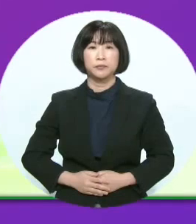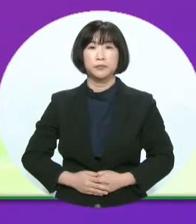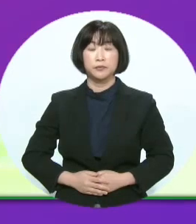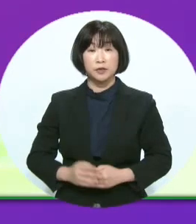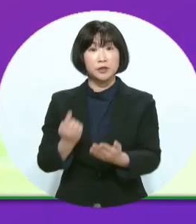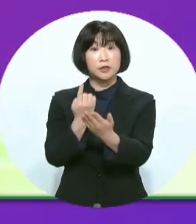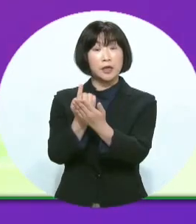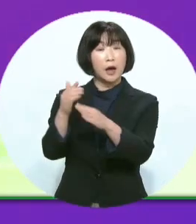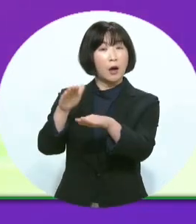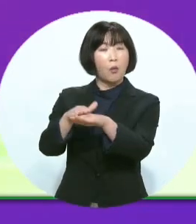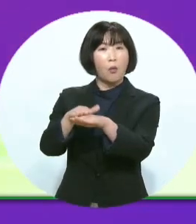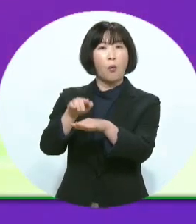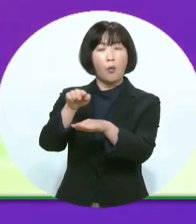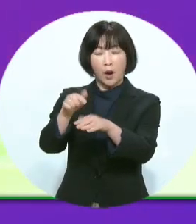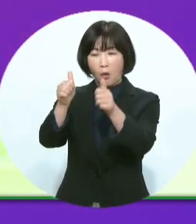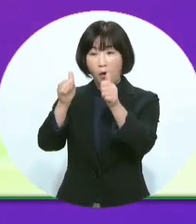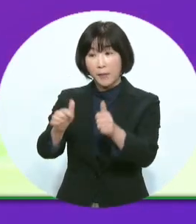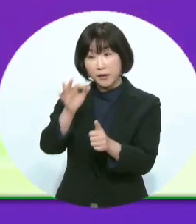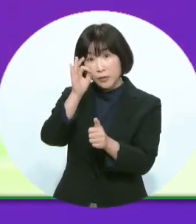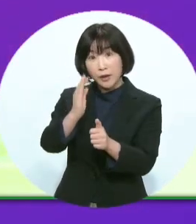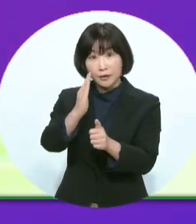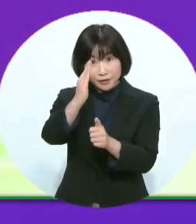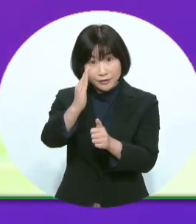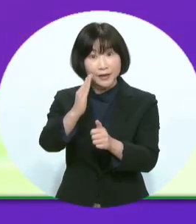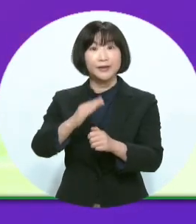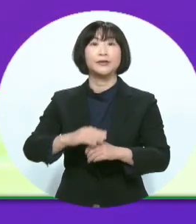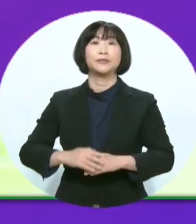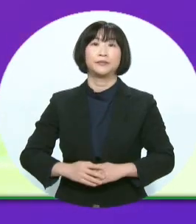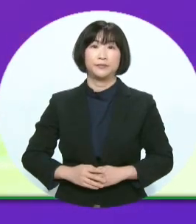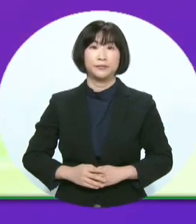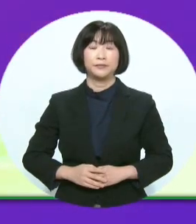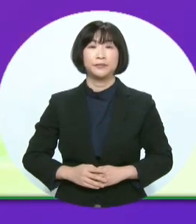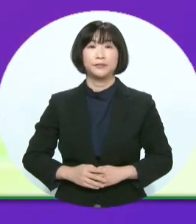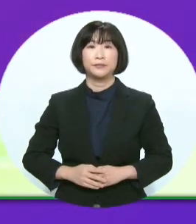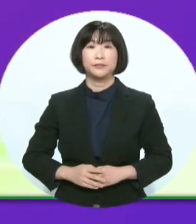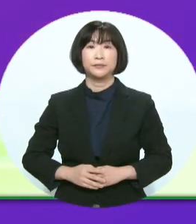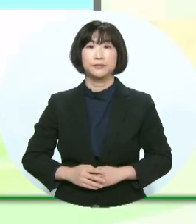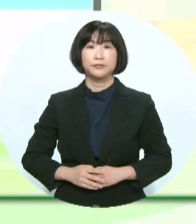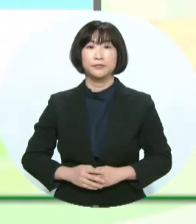参加方法などはホームページをご覧ください。